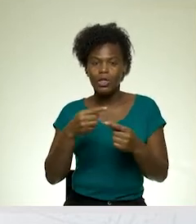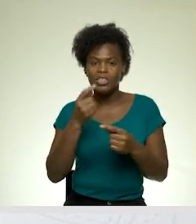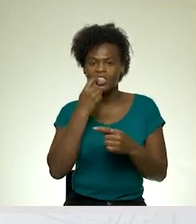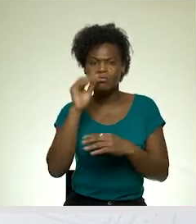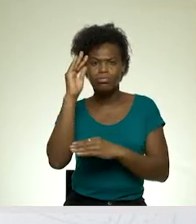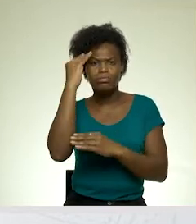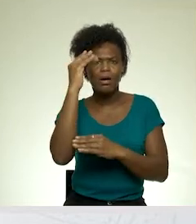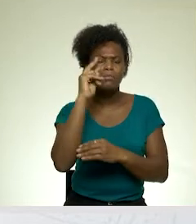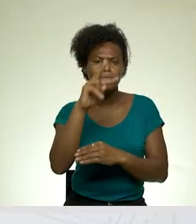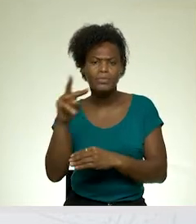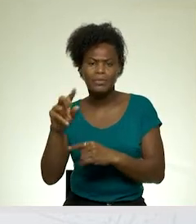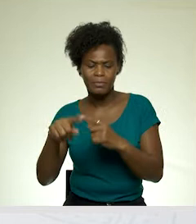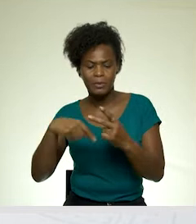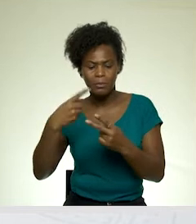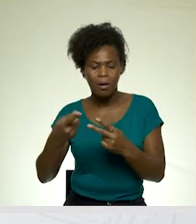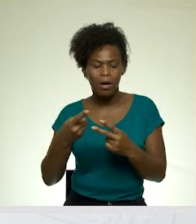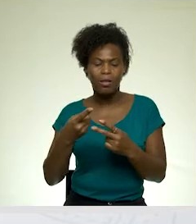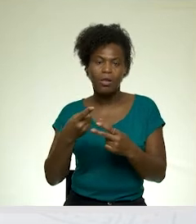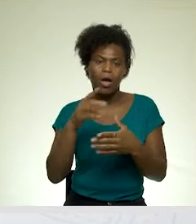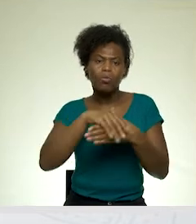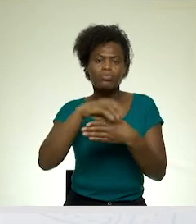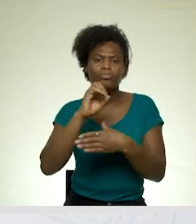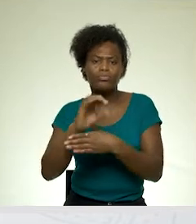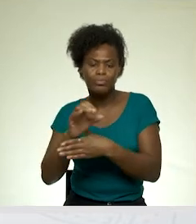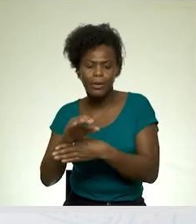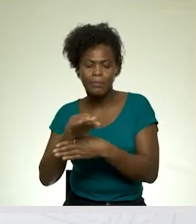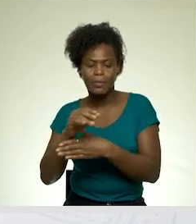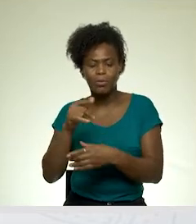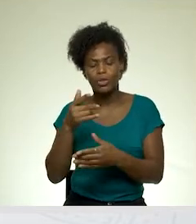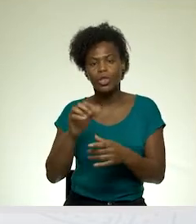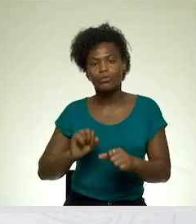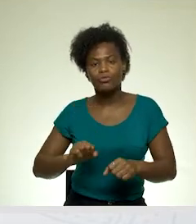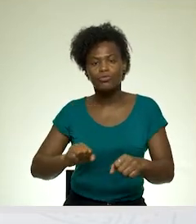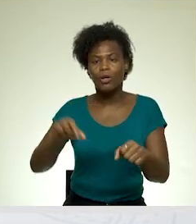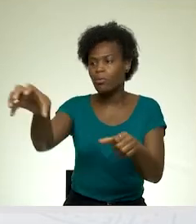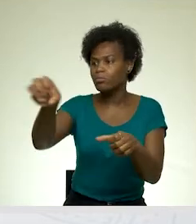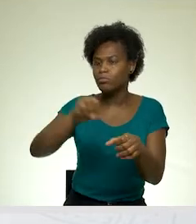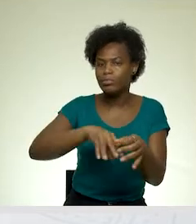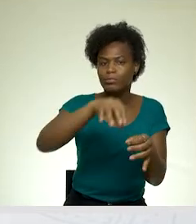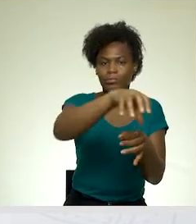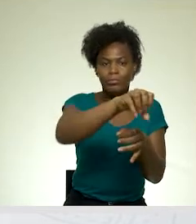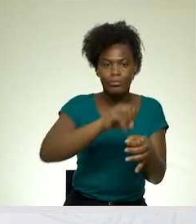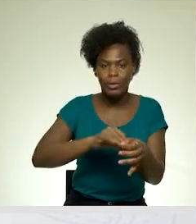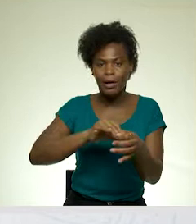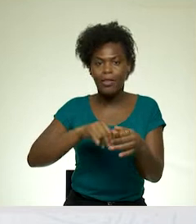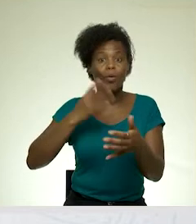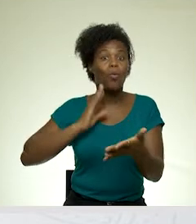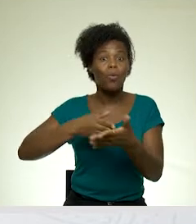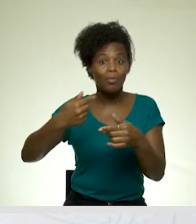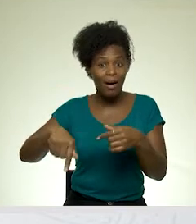la poste, le supermarché et finalement, tu as trouvé le dernier? On y